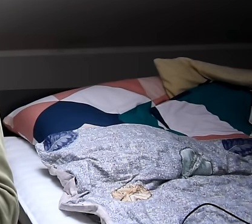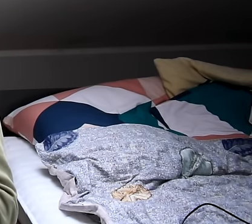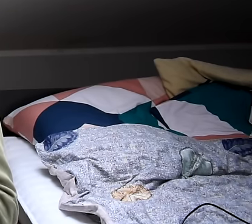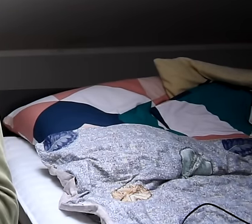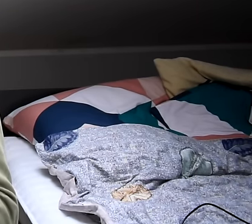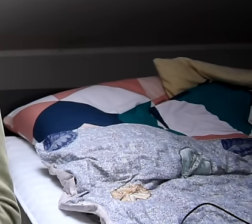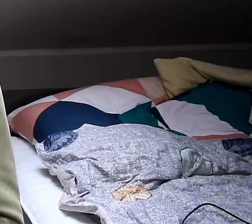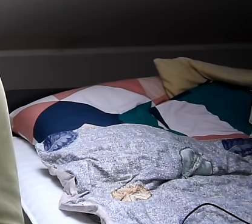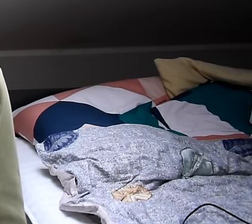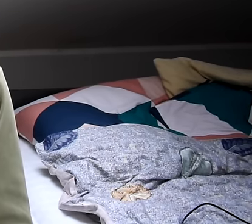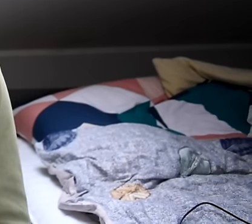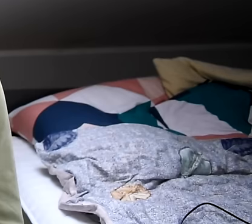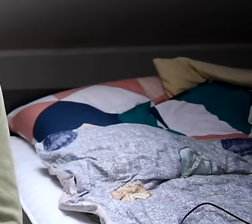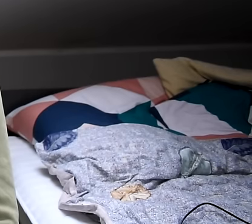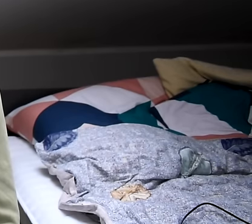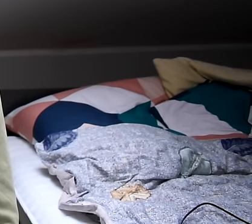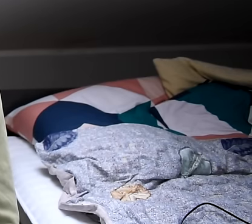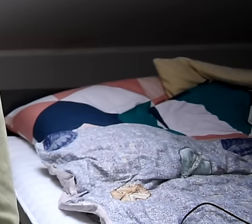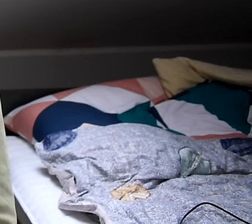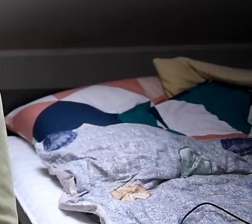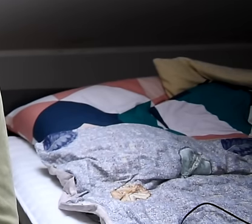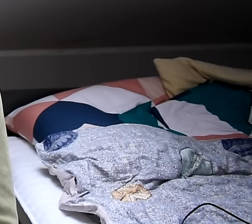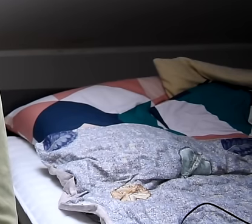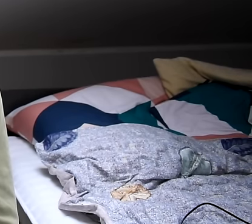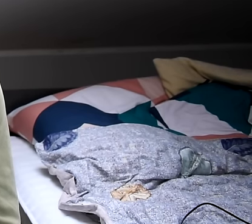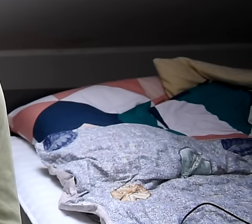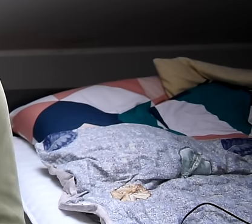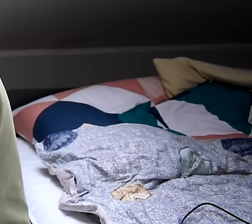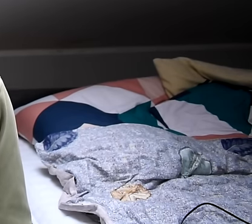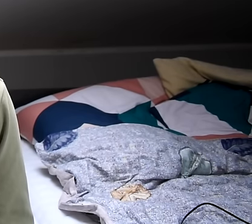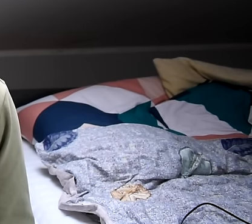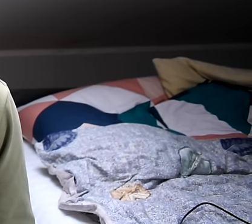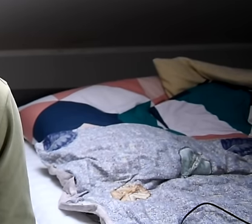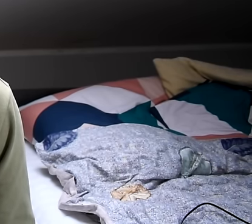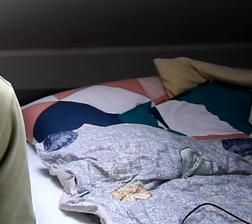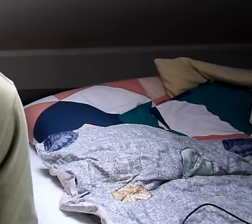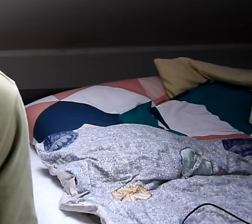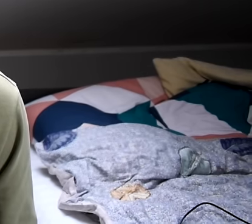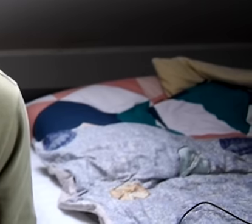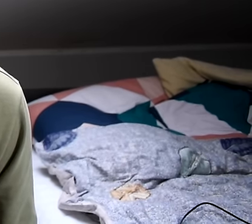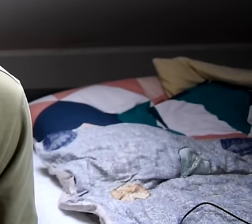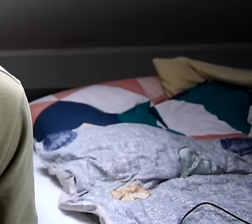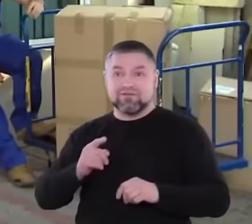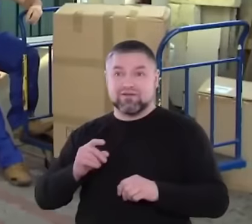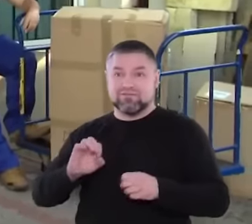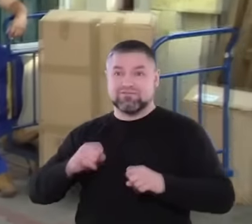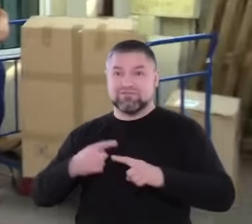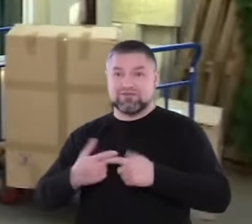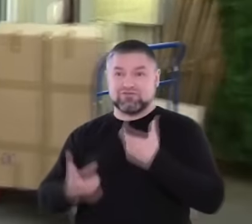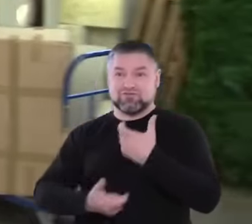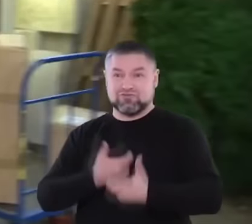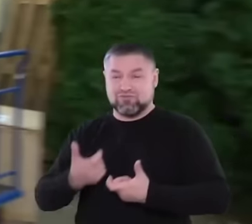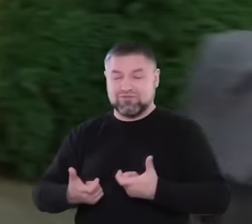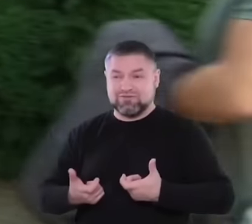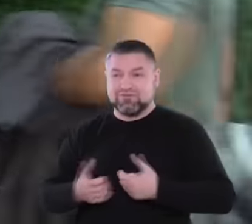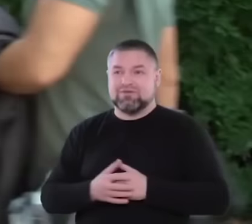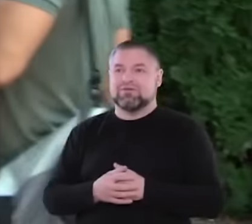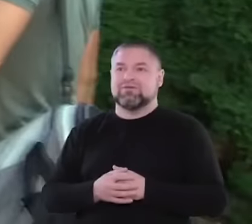będzie milutki koleżka. Ale jak jednak nie poszło po jego myśli, to już i cham, prostak, świntuch.